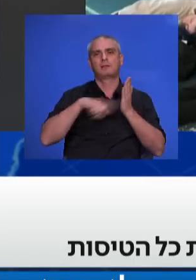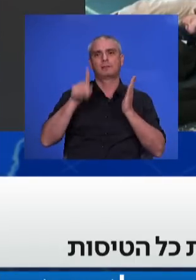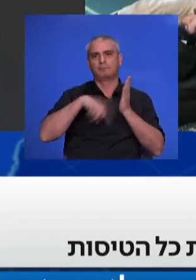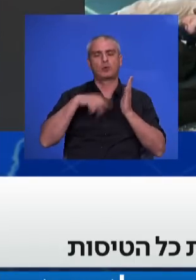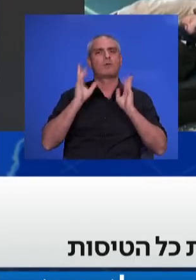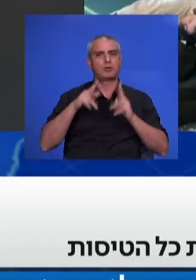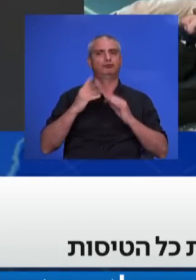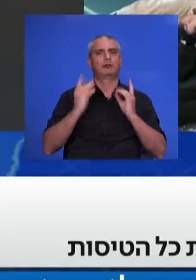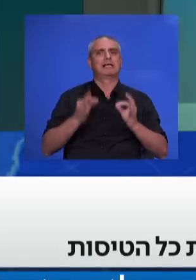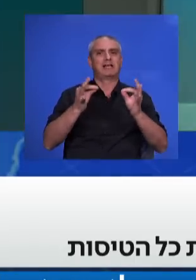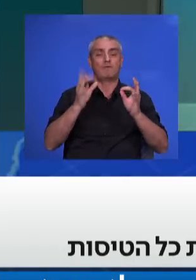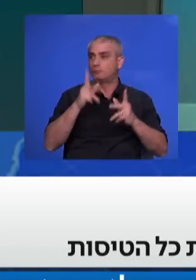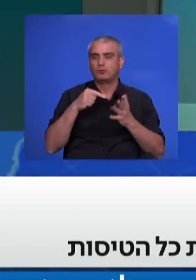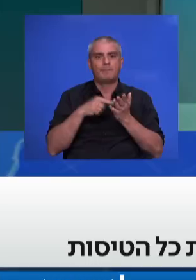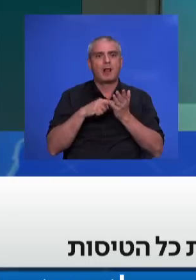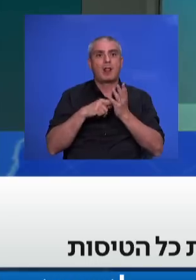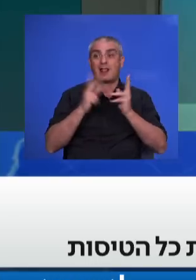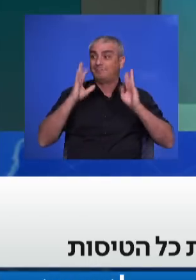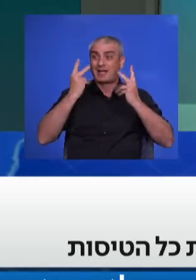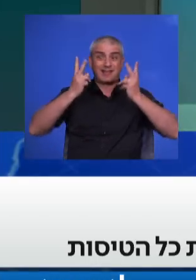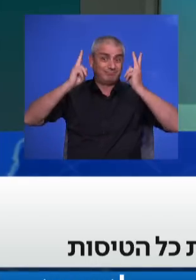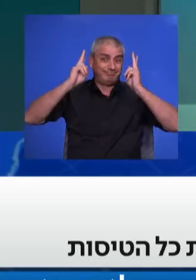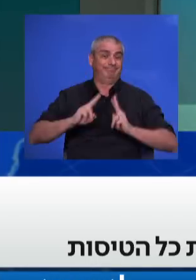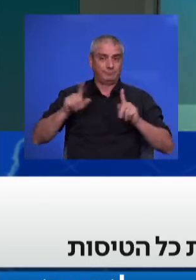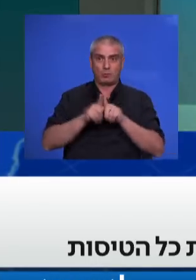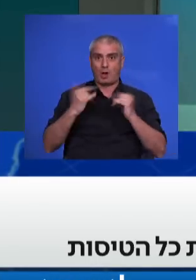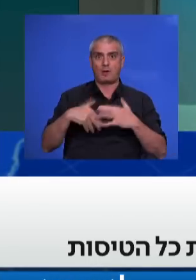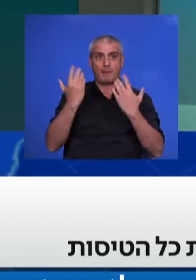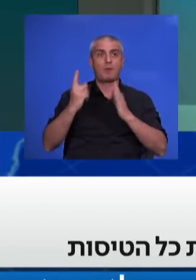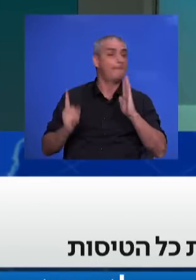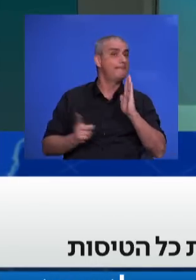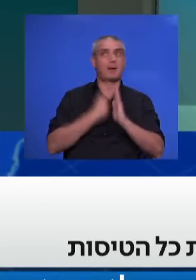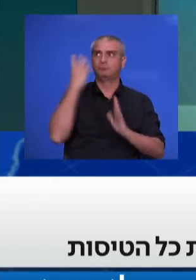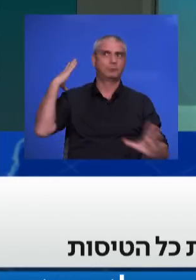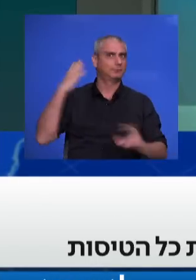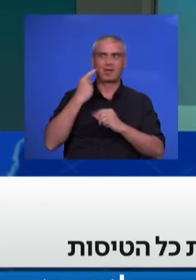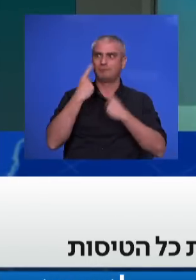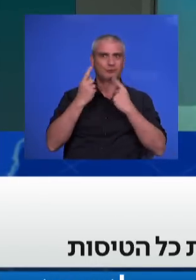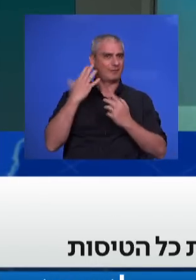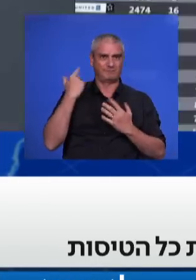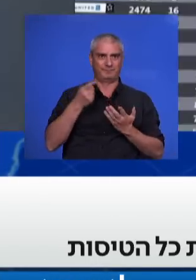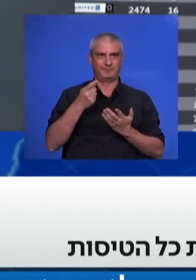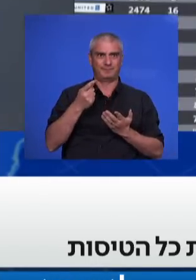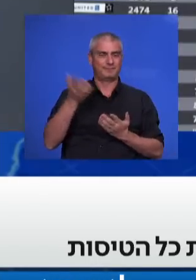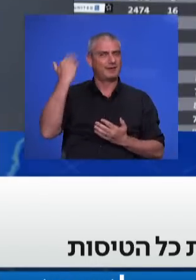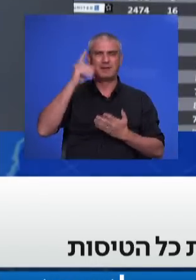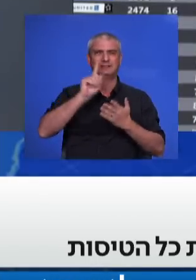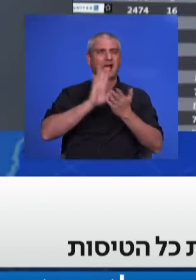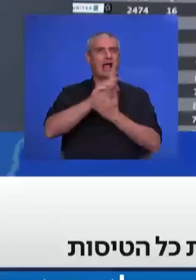קורה בגלל שכאשר יש עצירה מוחלטת, כמו שהייתה לנו הבוקר, פעם ראשונה זה הרבה מאוד שנים, לדעת אחדים מאז